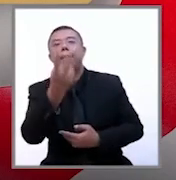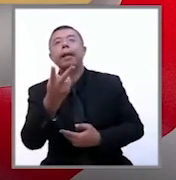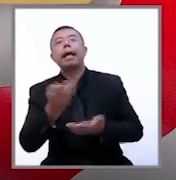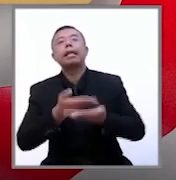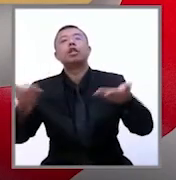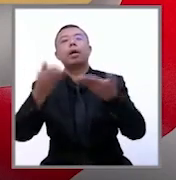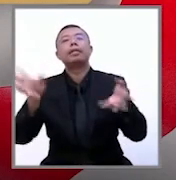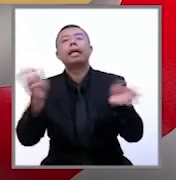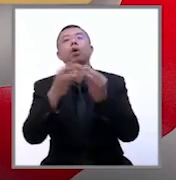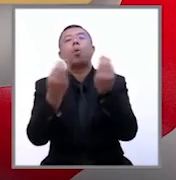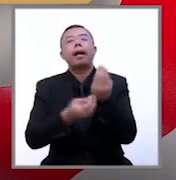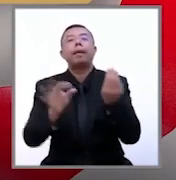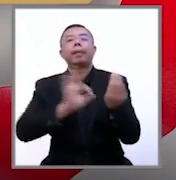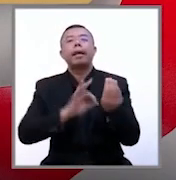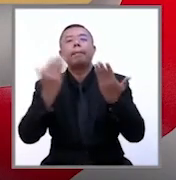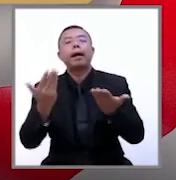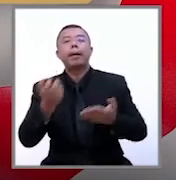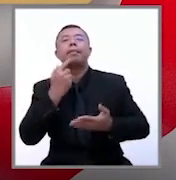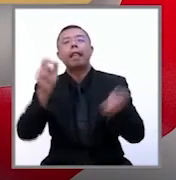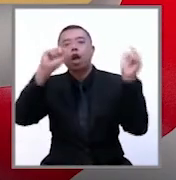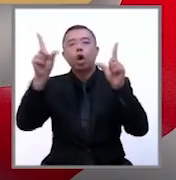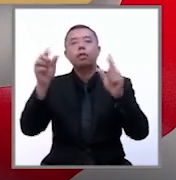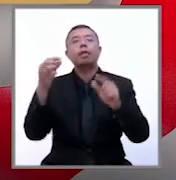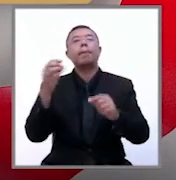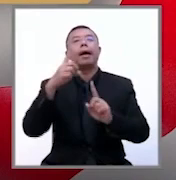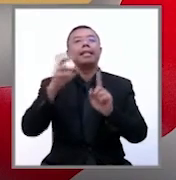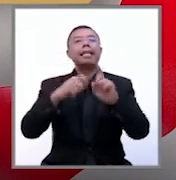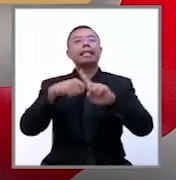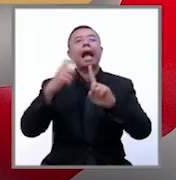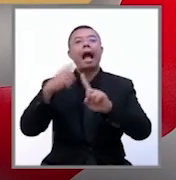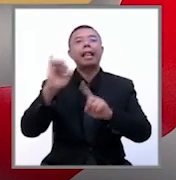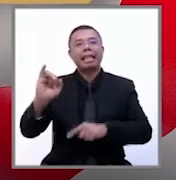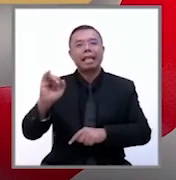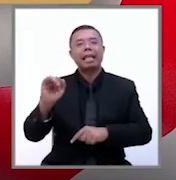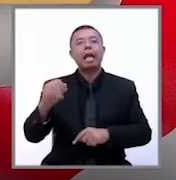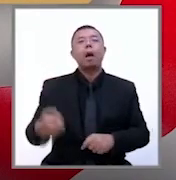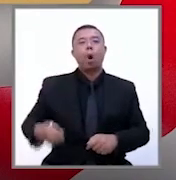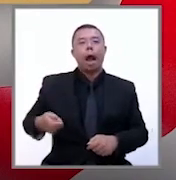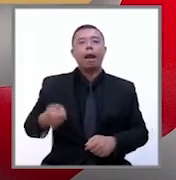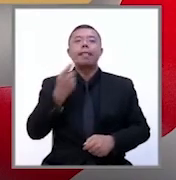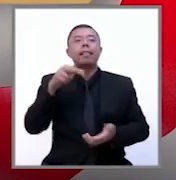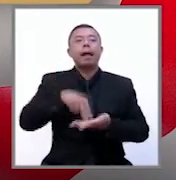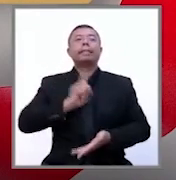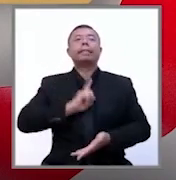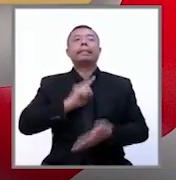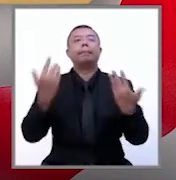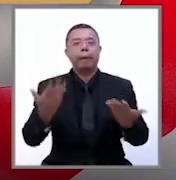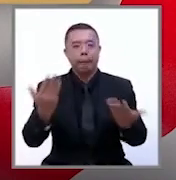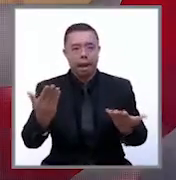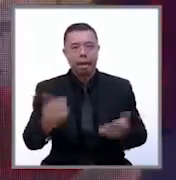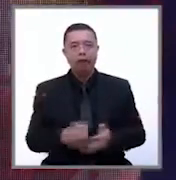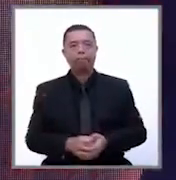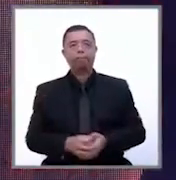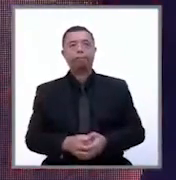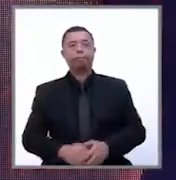sebagai wakil presiden Bagaimana tentang konsep Trisakti Bung Karno terkait kemandirian ini